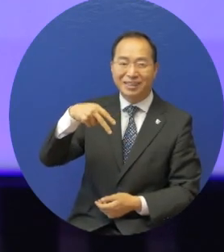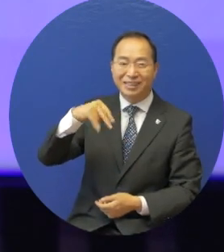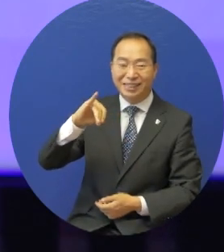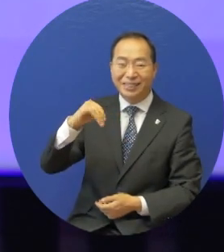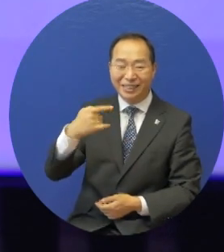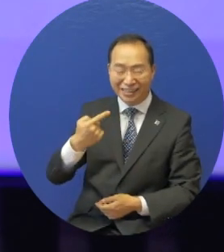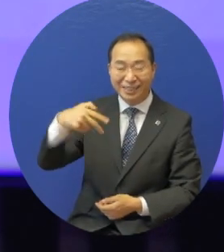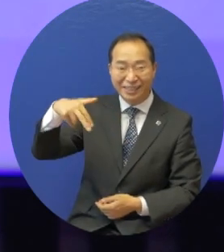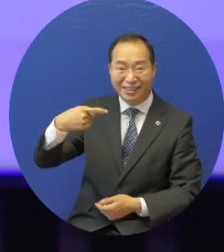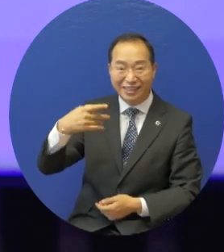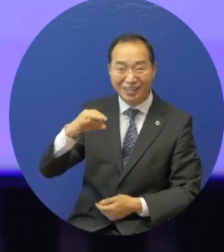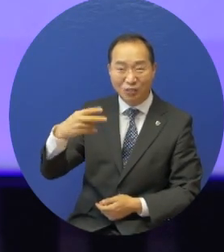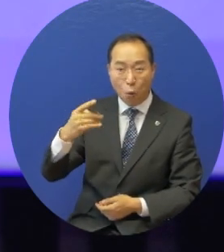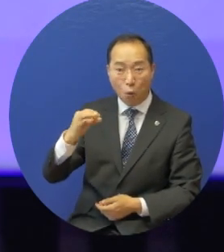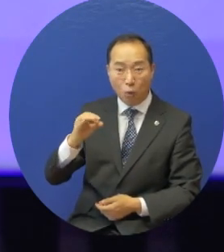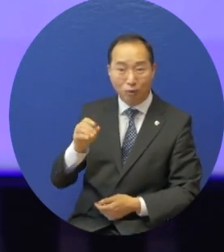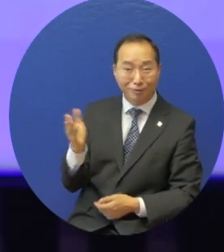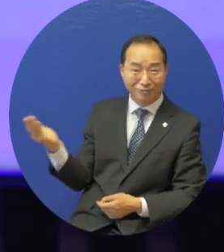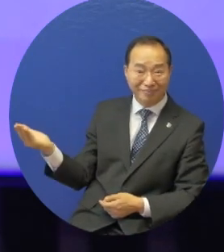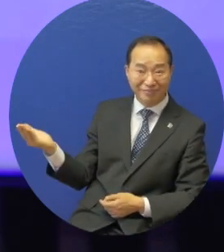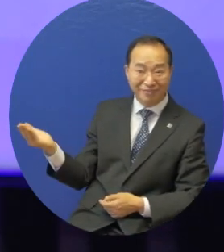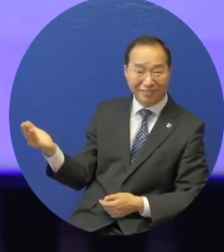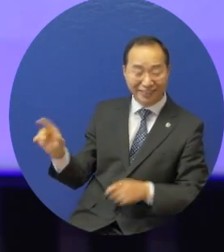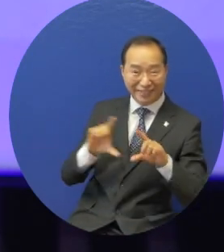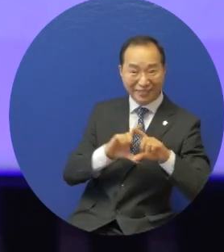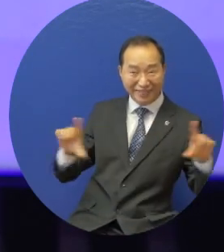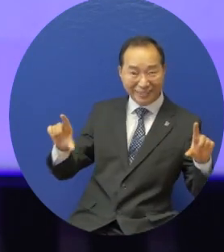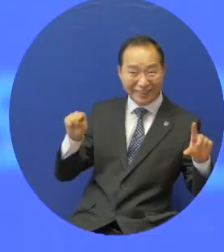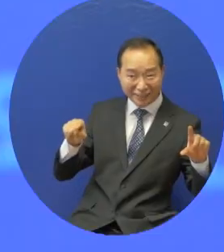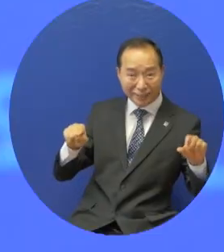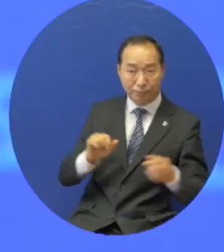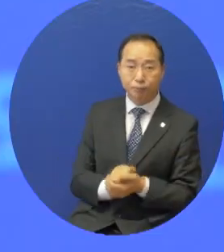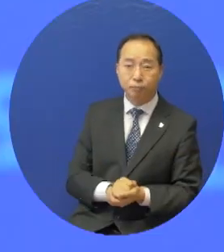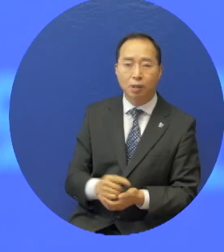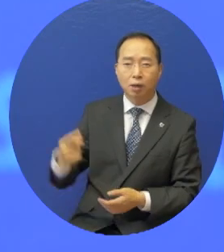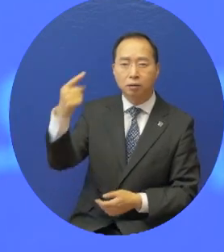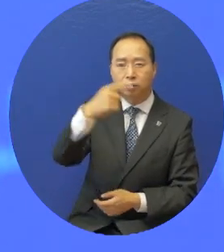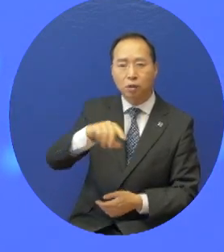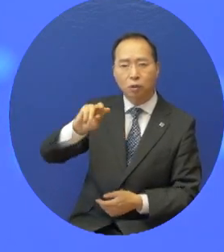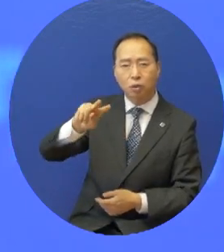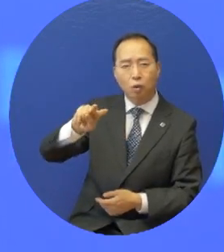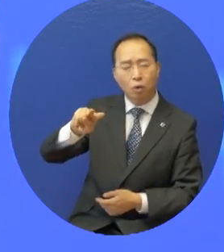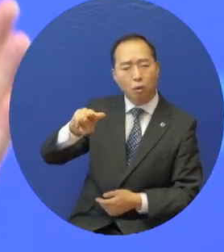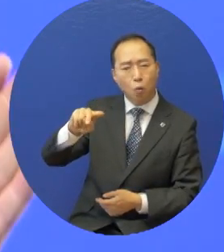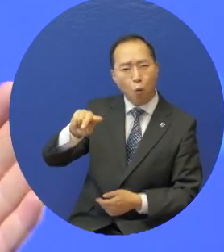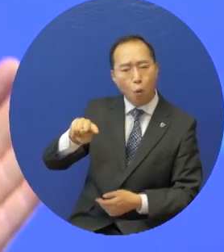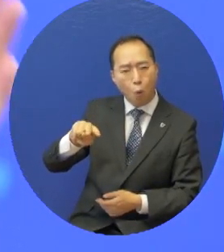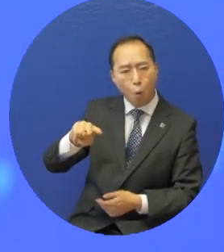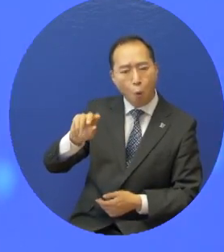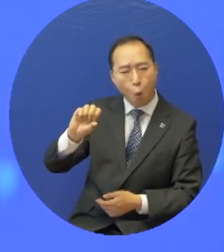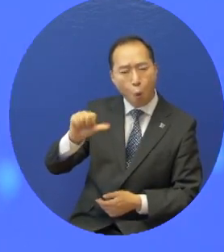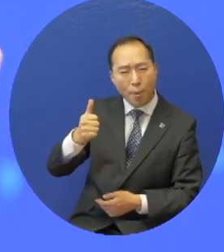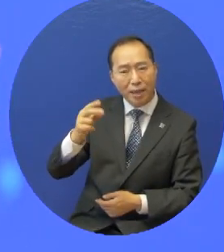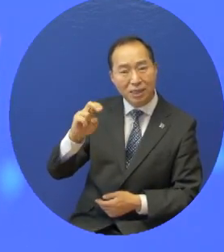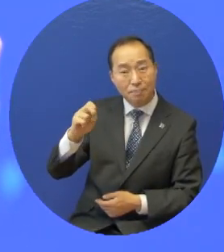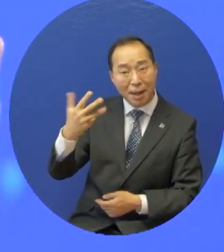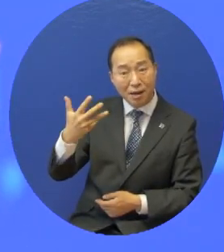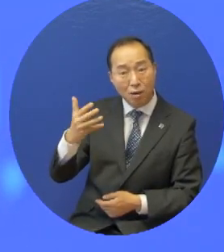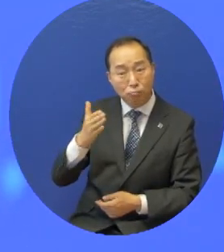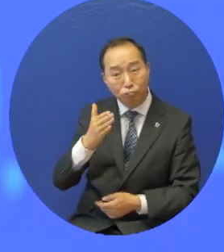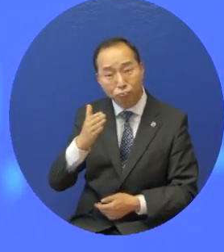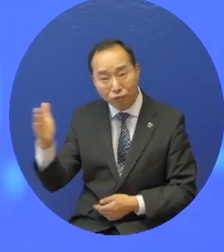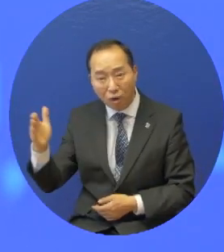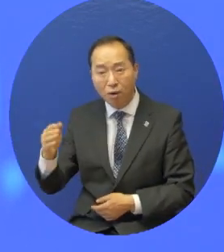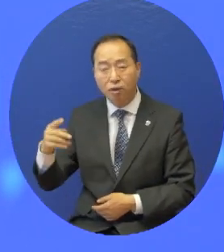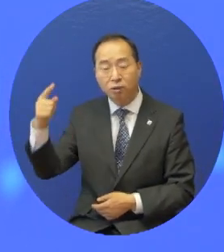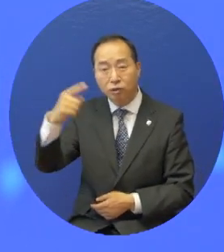지역사회에서의 수모 역할은 더더욱 중요하게 생각을 했습니다. 왜냐하면 많지 않았기 때문에. 그래서 왕실에서 어떤 혼례라든지